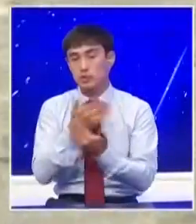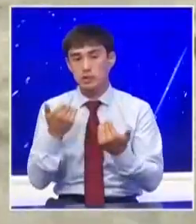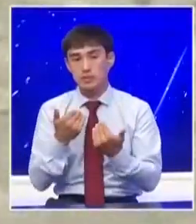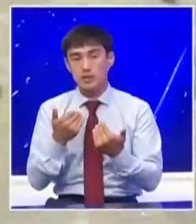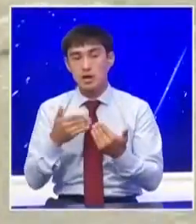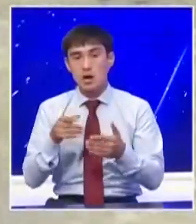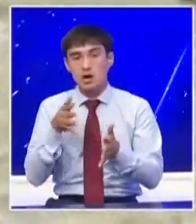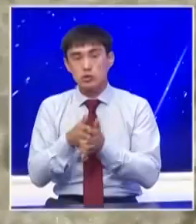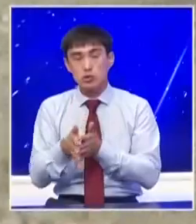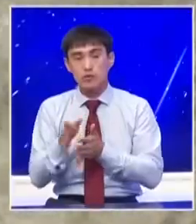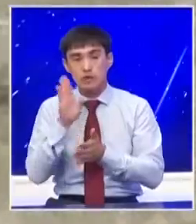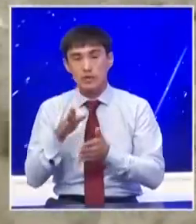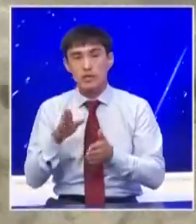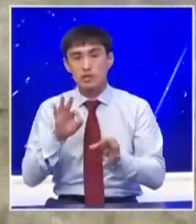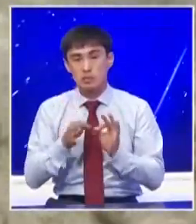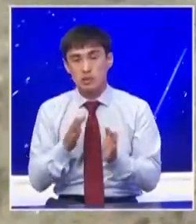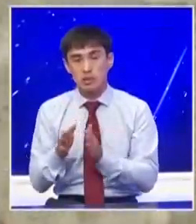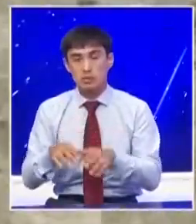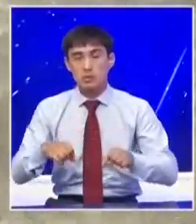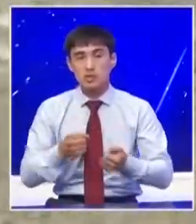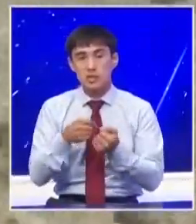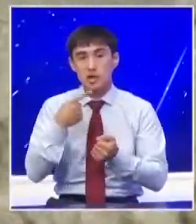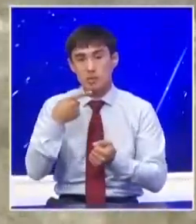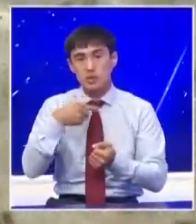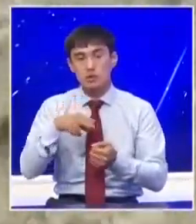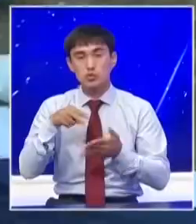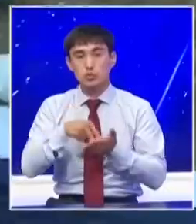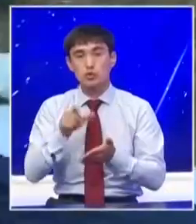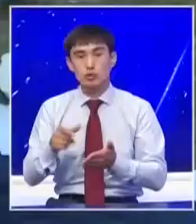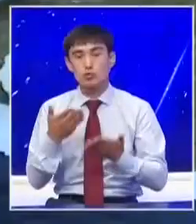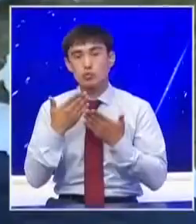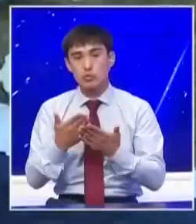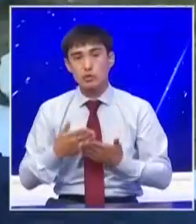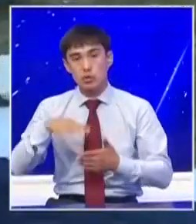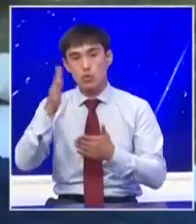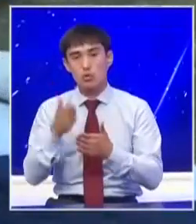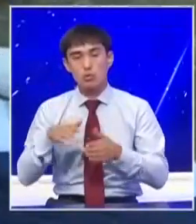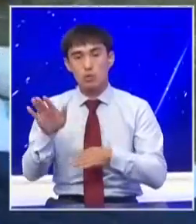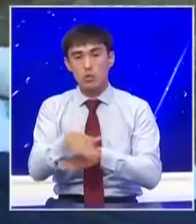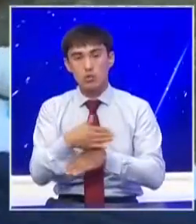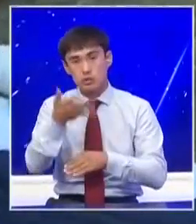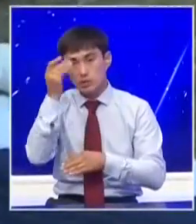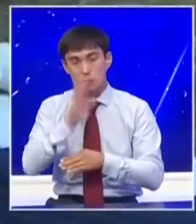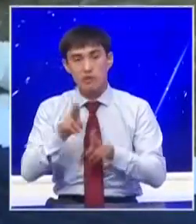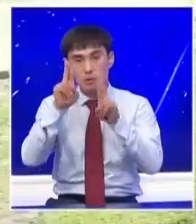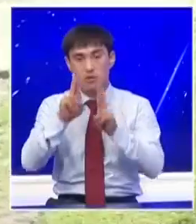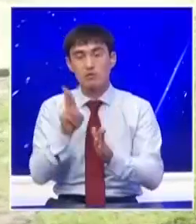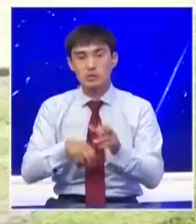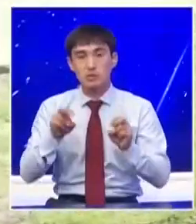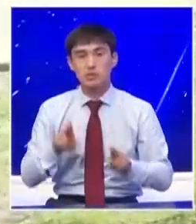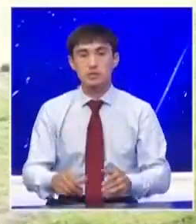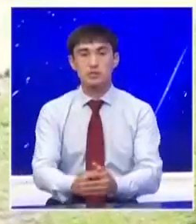подход воды в реке умеренные Однако Спасатели обращаются к туристам и любителям горных прогулок лишний раз не забывать о правилах